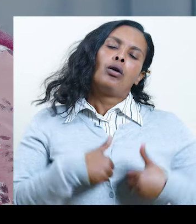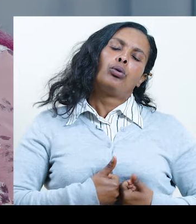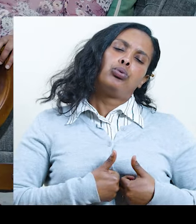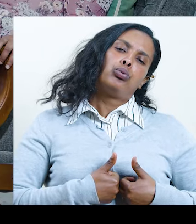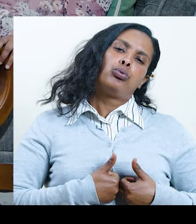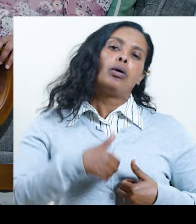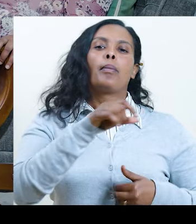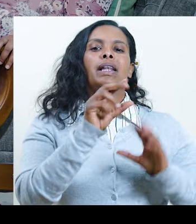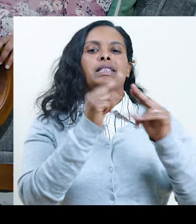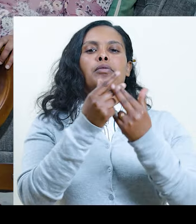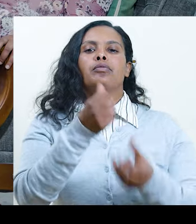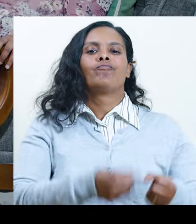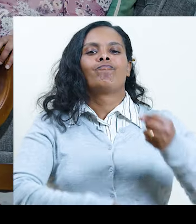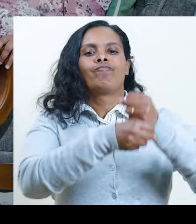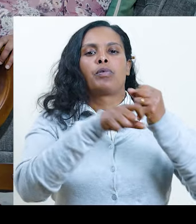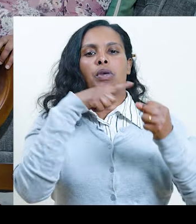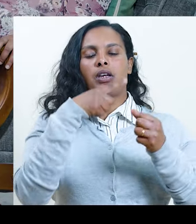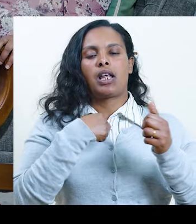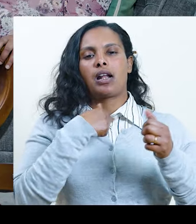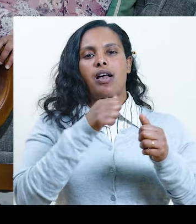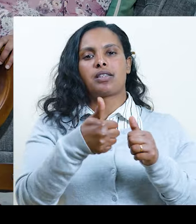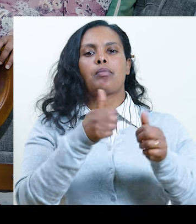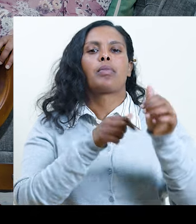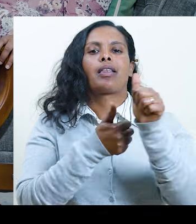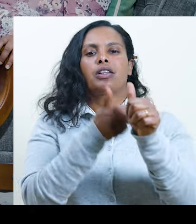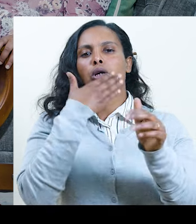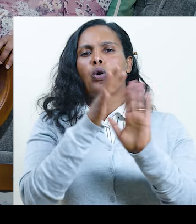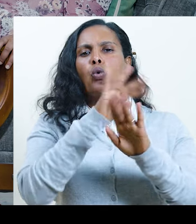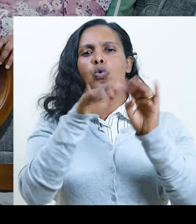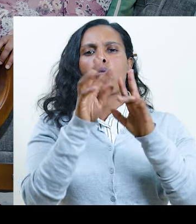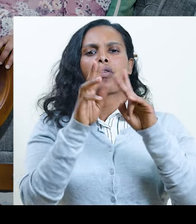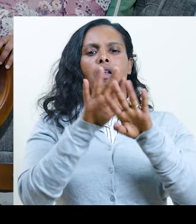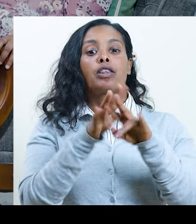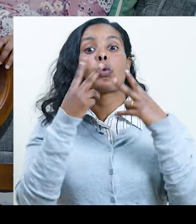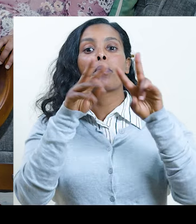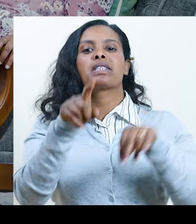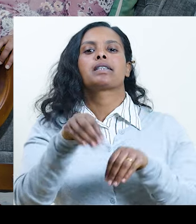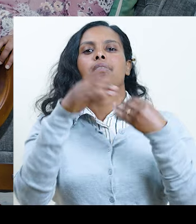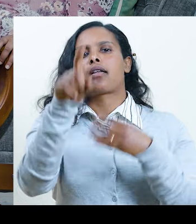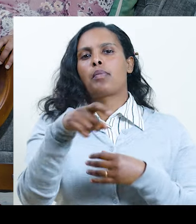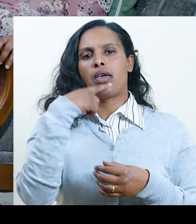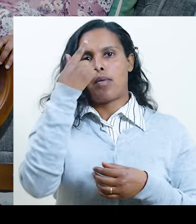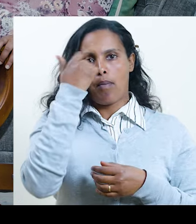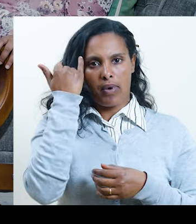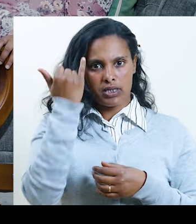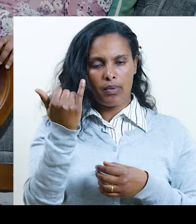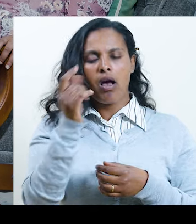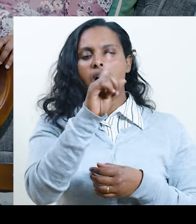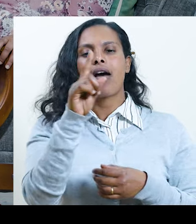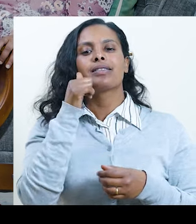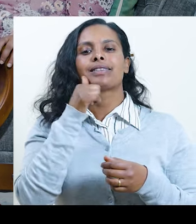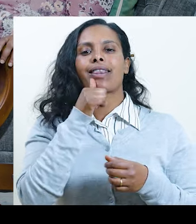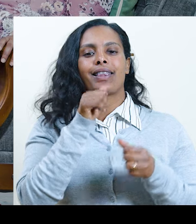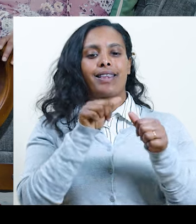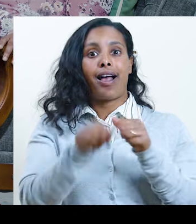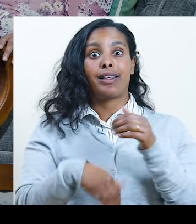ደከመ፣ እስቲ እኔ ልቀጥል ብዬ ነው ያልኩት። እና ሁሉም ቦታ ላይ በጣም ትኩረት ቢሰጥ ብዬ ነው ማስበው።